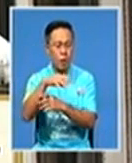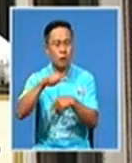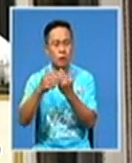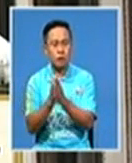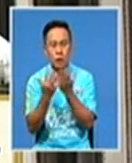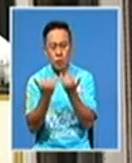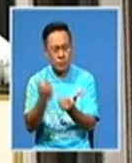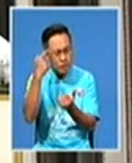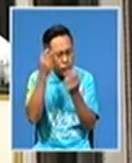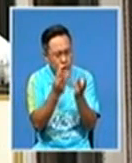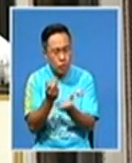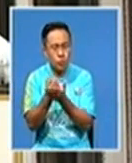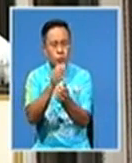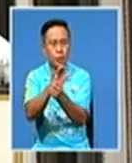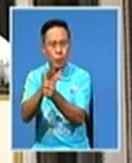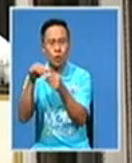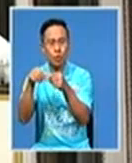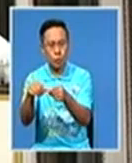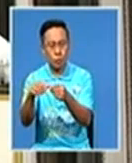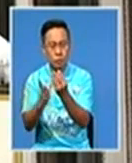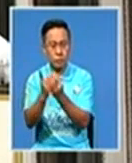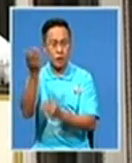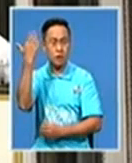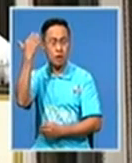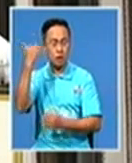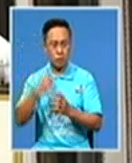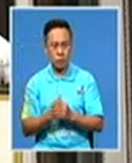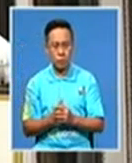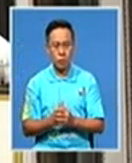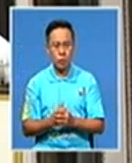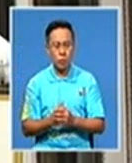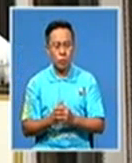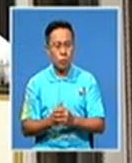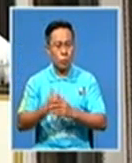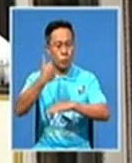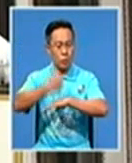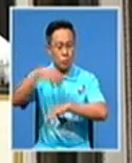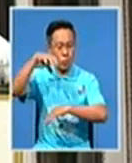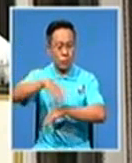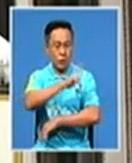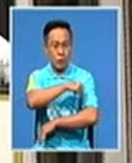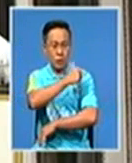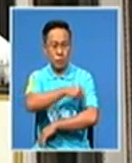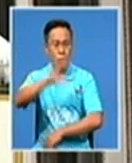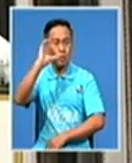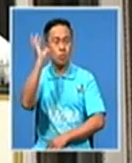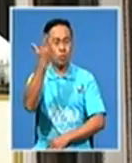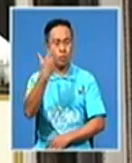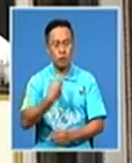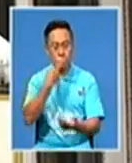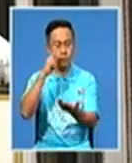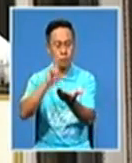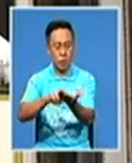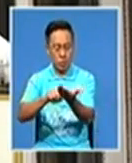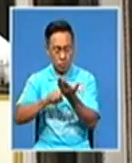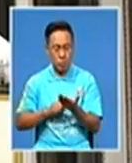ะครับในสัปดาห์ที่ผ่านมานั้นดร.มาร์กาเร็ตชานนะครับผู้อำนวยการองค์การอนามัยโลกได้มีหนังสือมาถึง